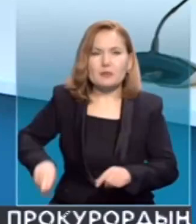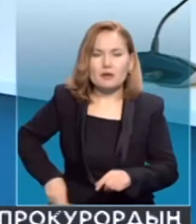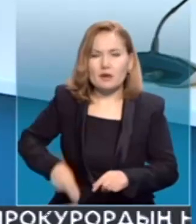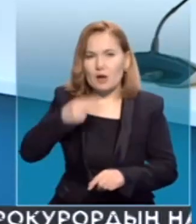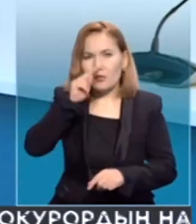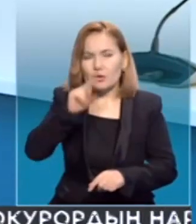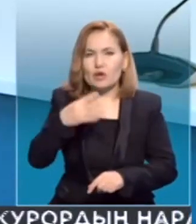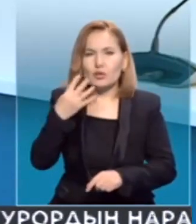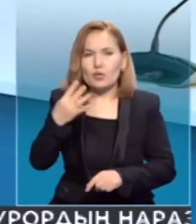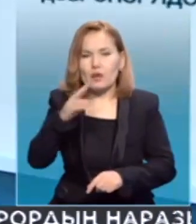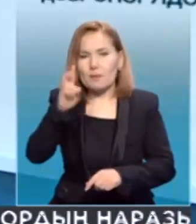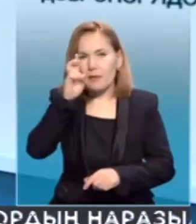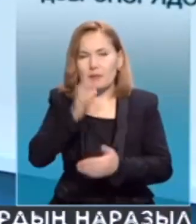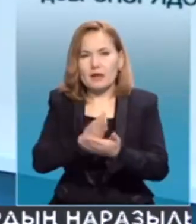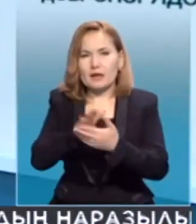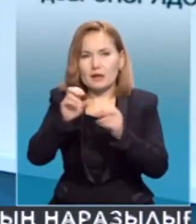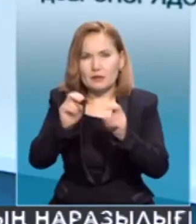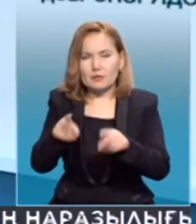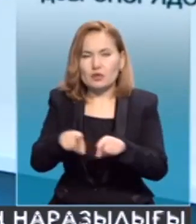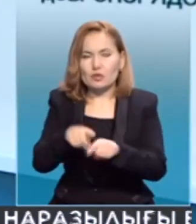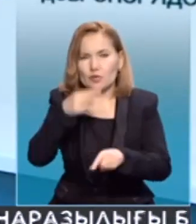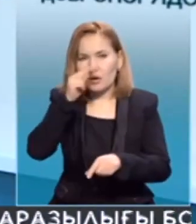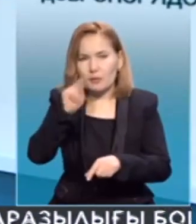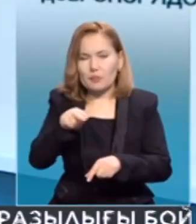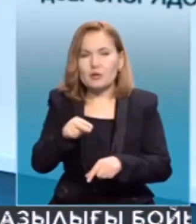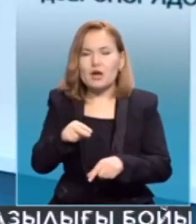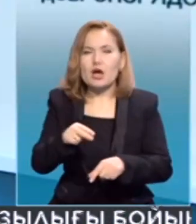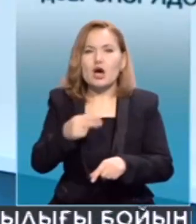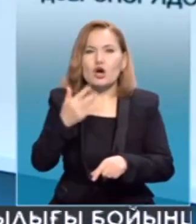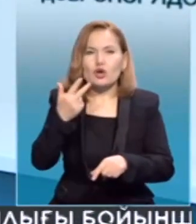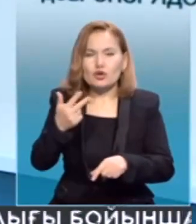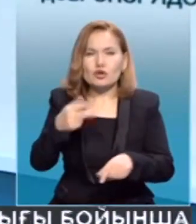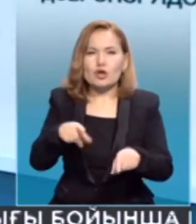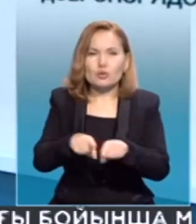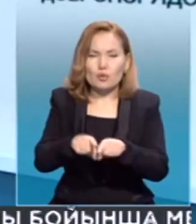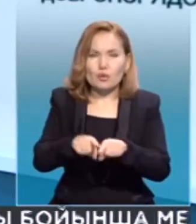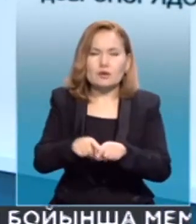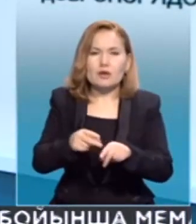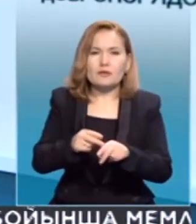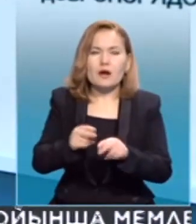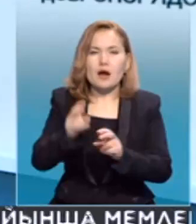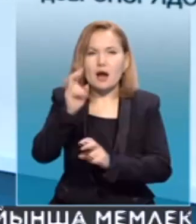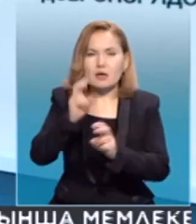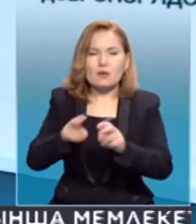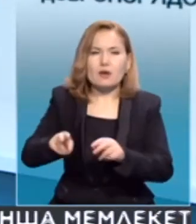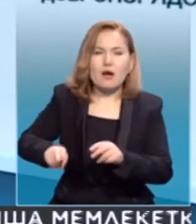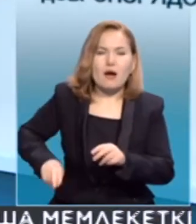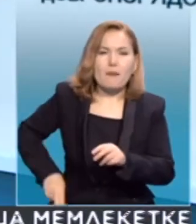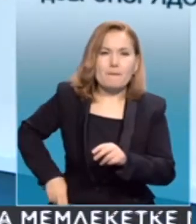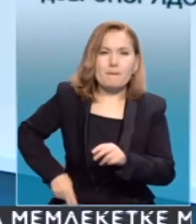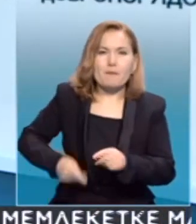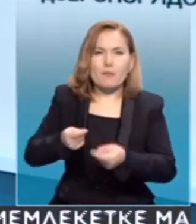4 мемлекеттік қызметші, одан бөлек 3 жергілікті атқарушы органдарға қарайтын кәсіпорынның басшылары